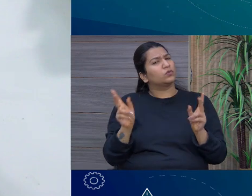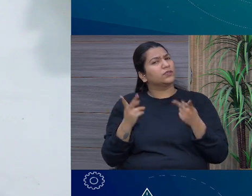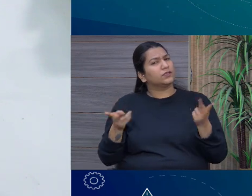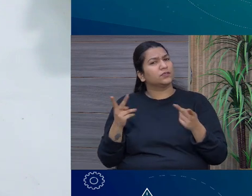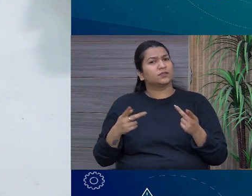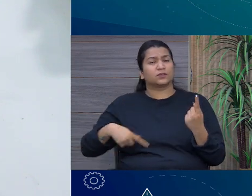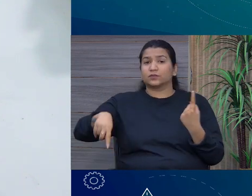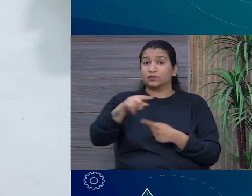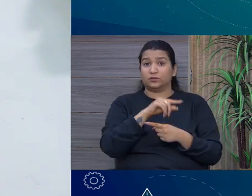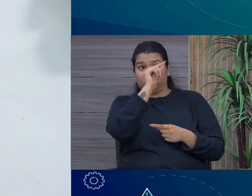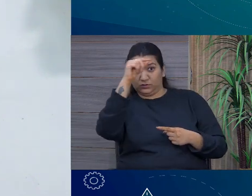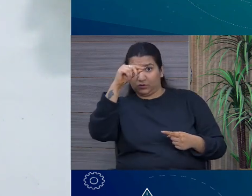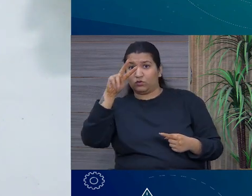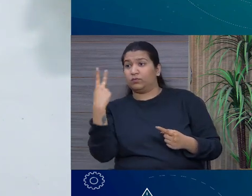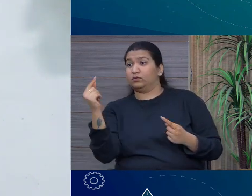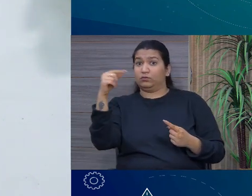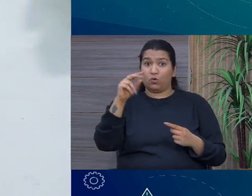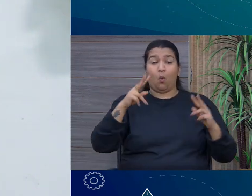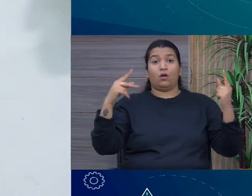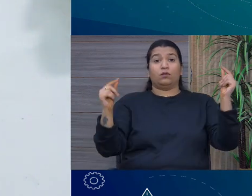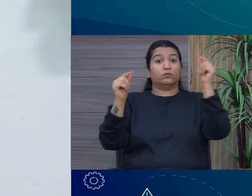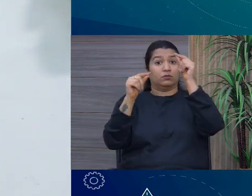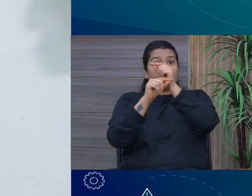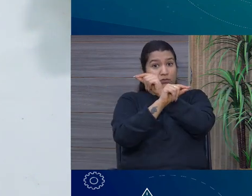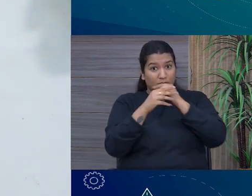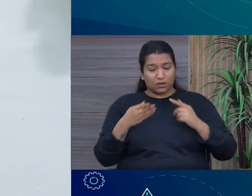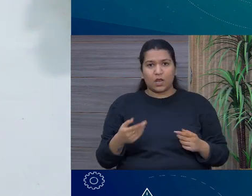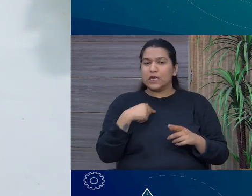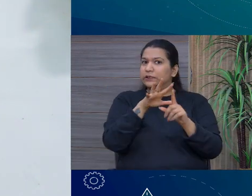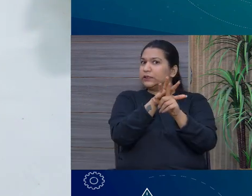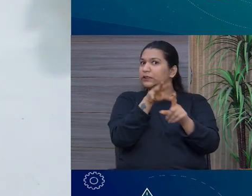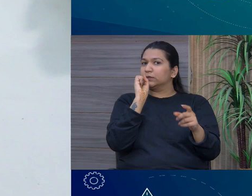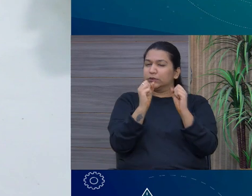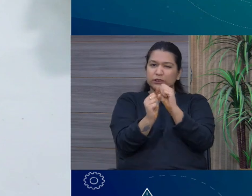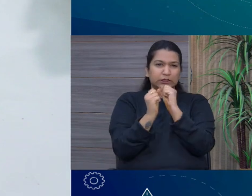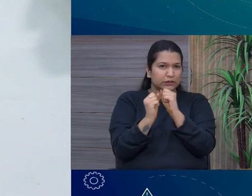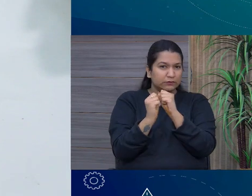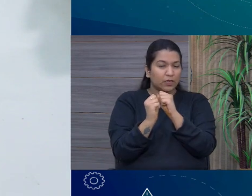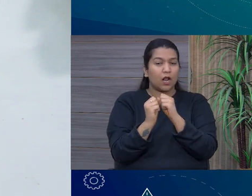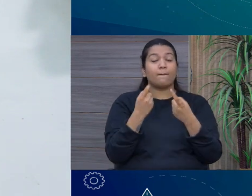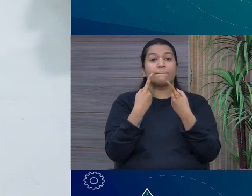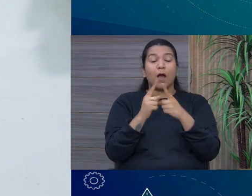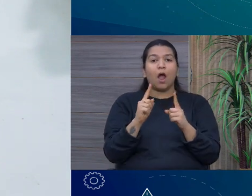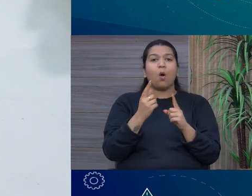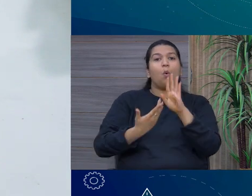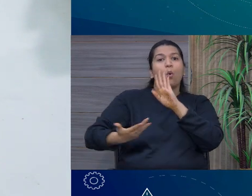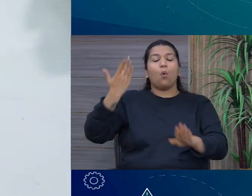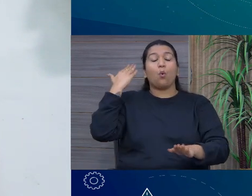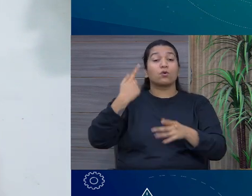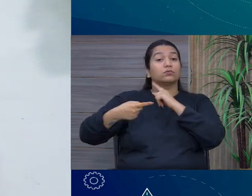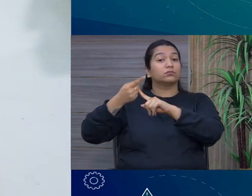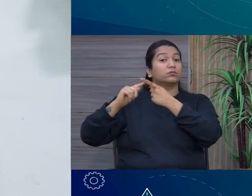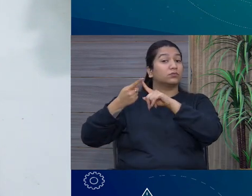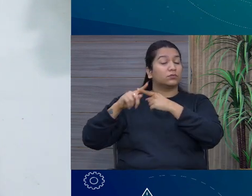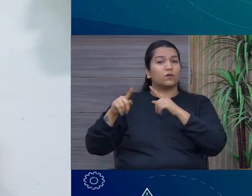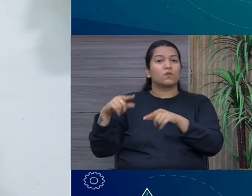जो दोनों तरफ से लिखी जाती थी, खैर वो मनीषियों के द्वारा लिखी हुई भाषा होती थी जिसको समझ पाना पढ़ पाना बहुत मुश्किल था, लेकिन आपको इतिहासकारों के लिए